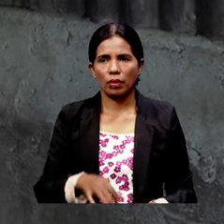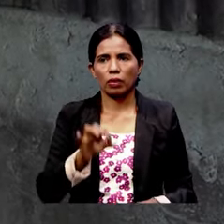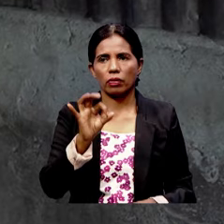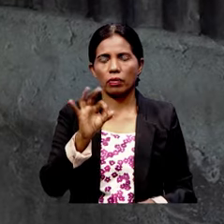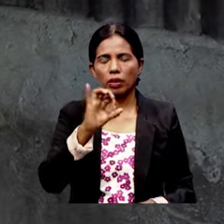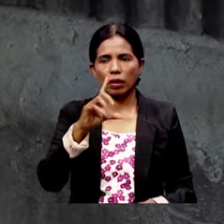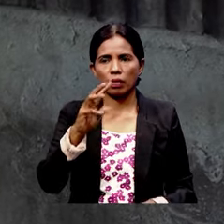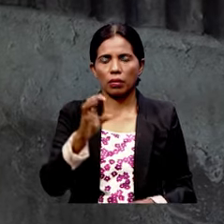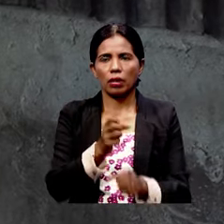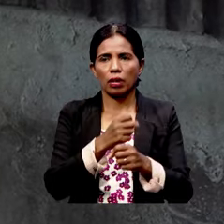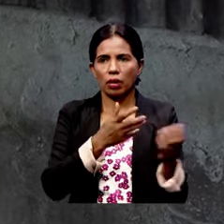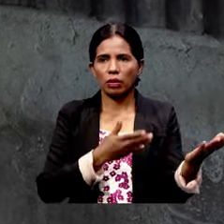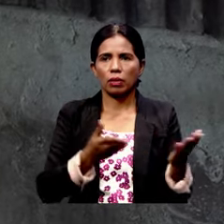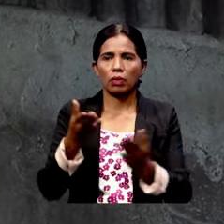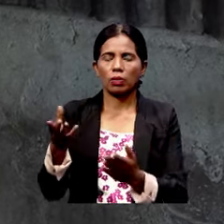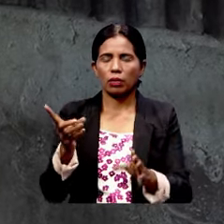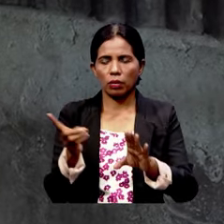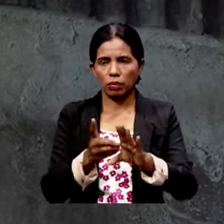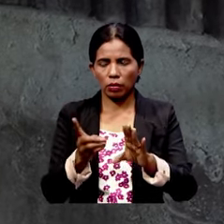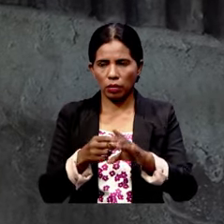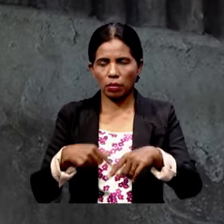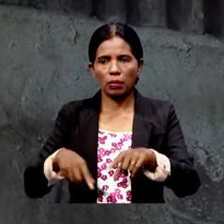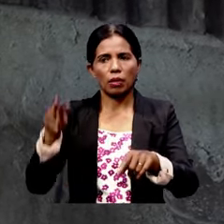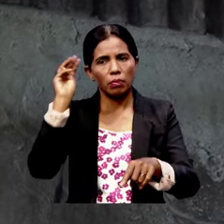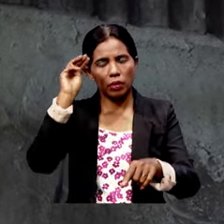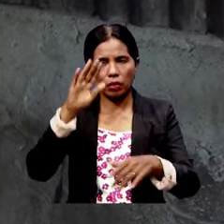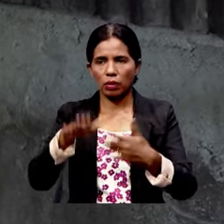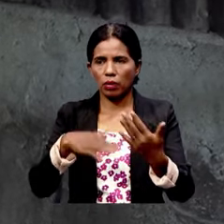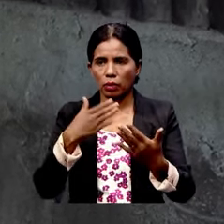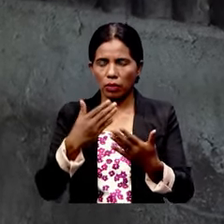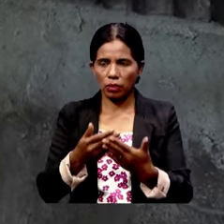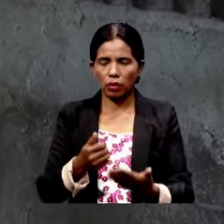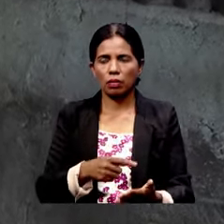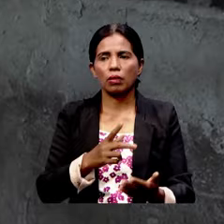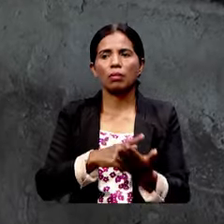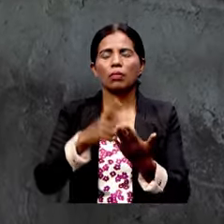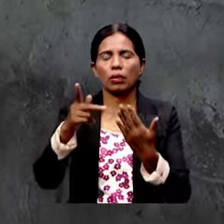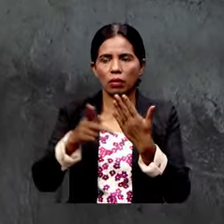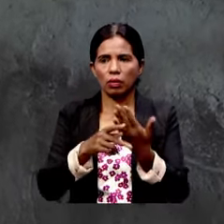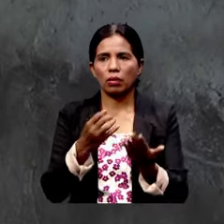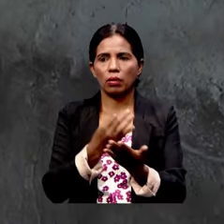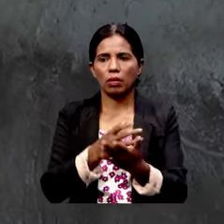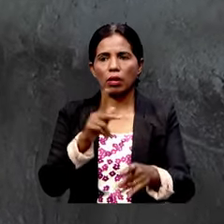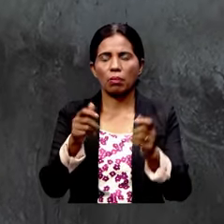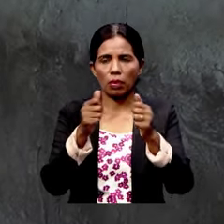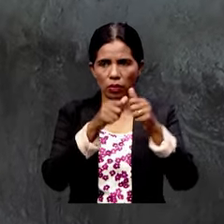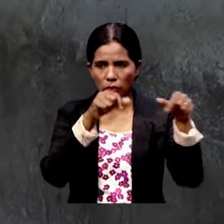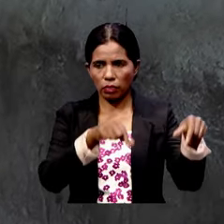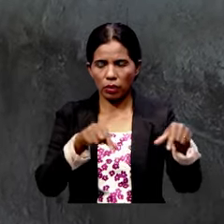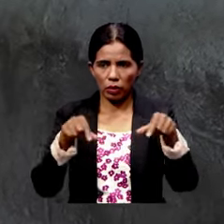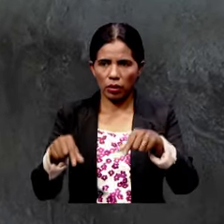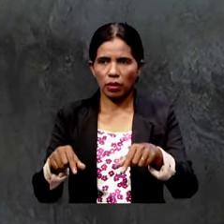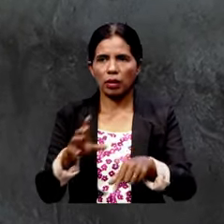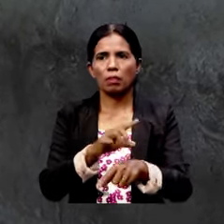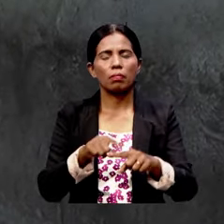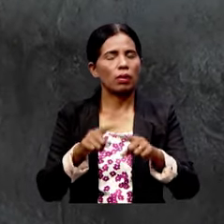ona esforso hori lori dokumentus balum ba ministeru relevante, hori aplika programa subsidiu ba ema ho defisiensia, mai